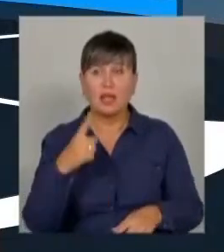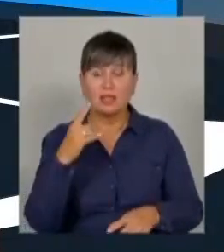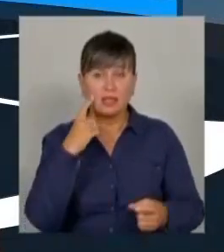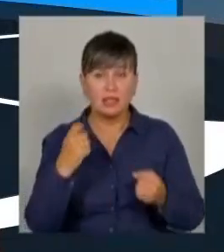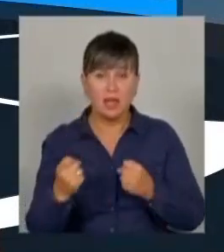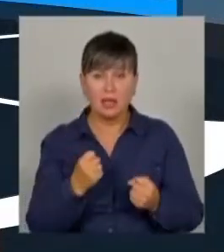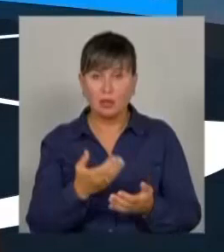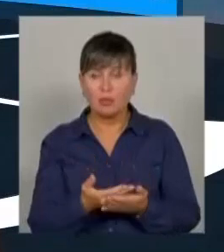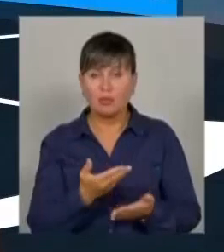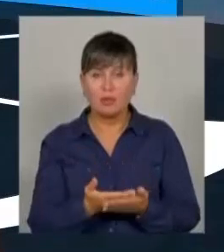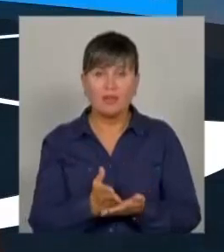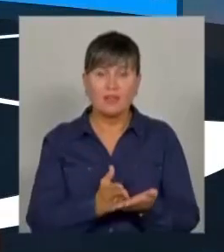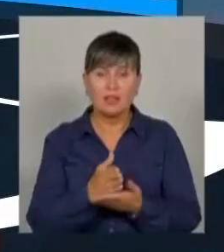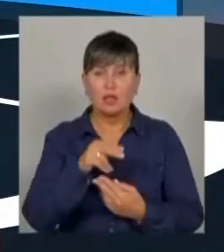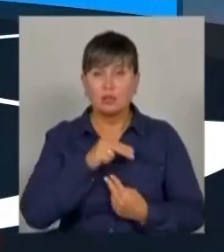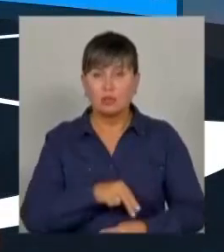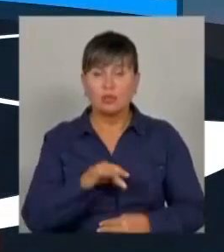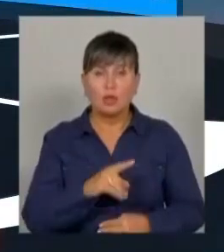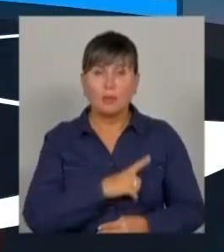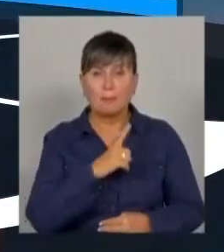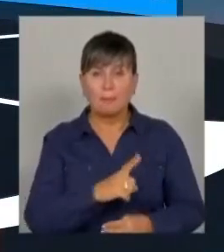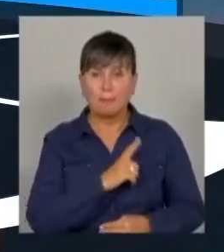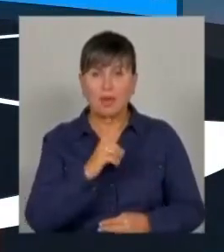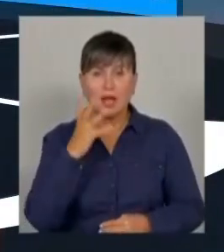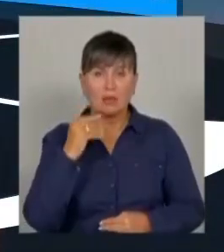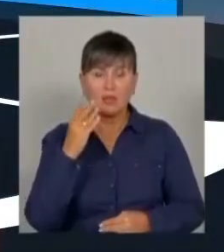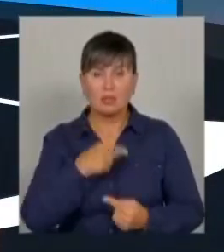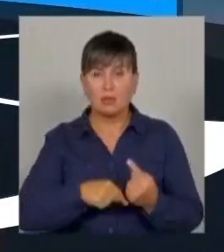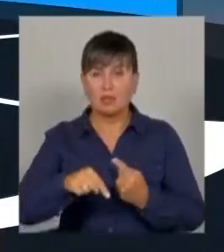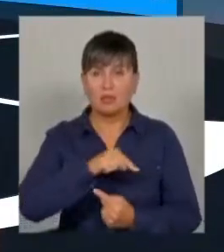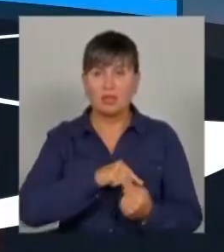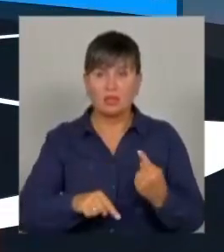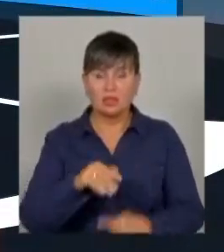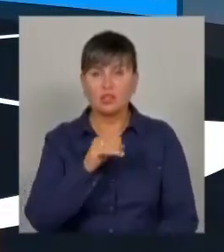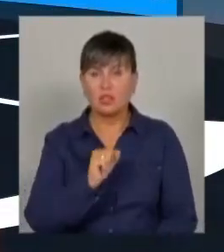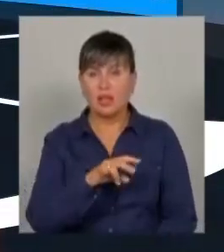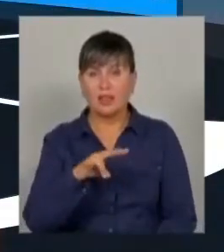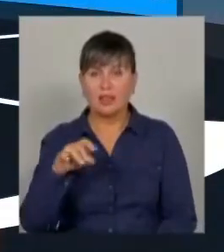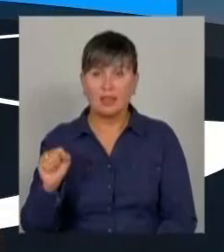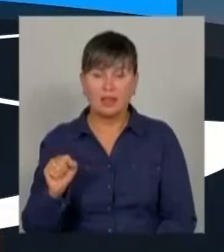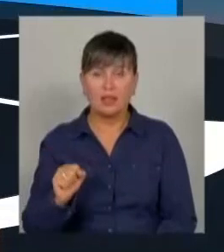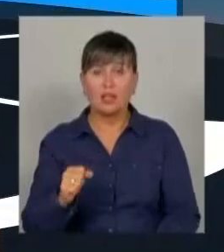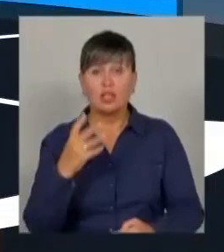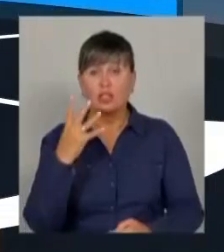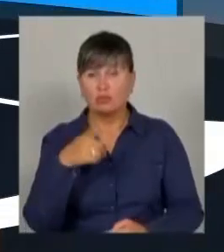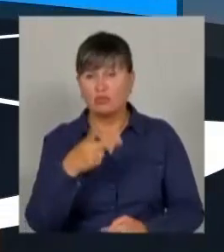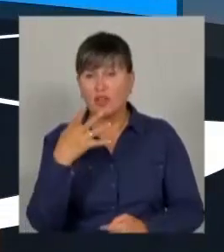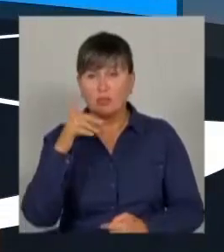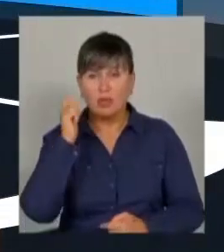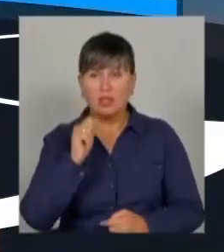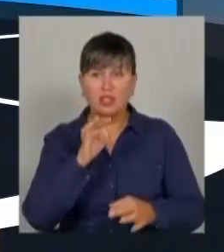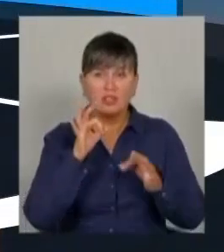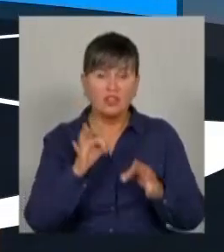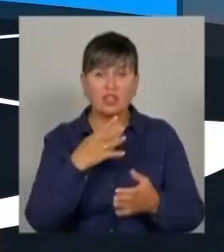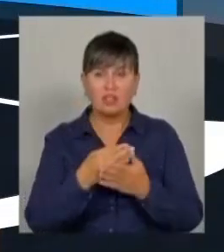из ярких тому примеров Ветеран труда и мастер обвалки Алматинского предприятия Жанна байерейва четверть века она верна